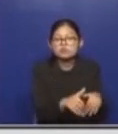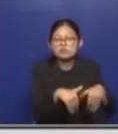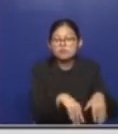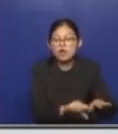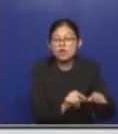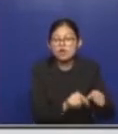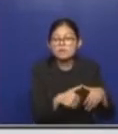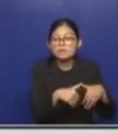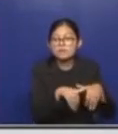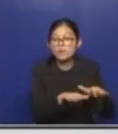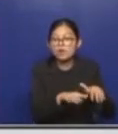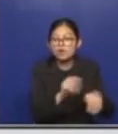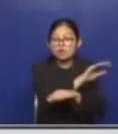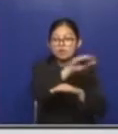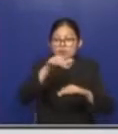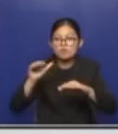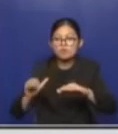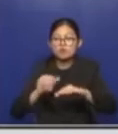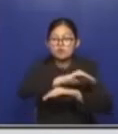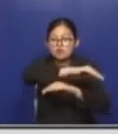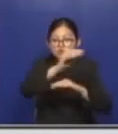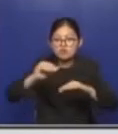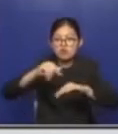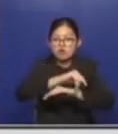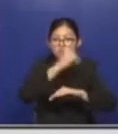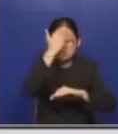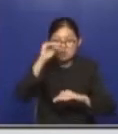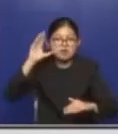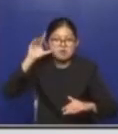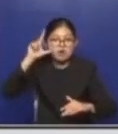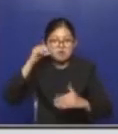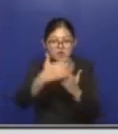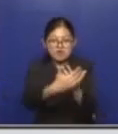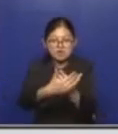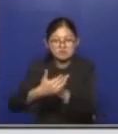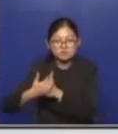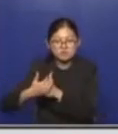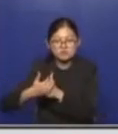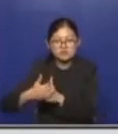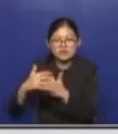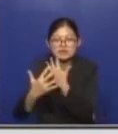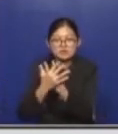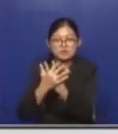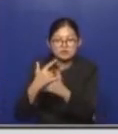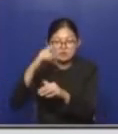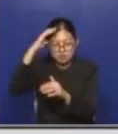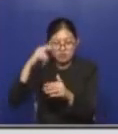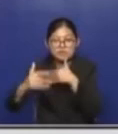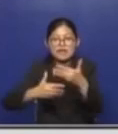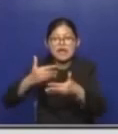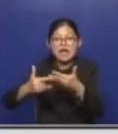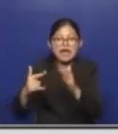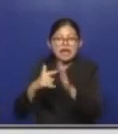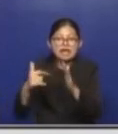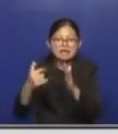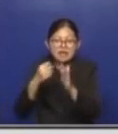ไว้อยู่บนดอยเพราะพ่อแม่ถูกดำเนินคดีเป็นผู้ต้องขังเรื่องยาเสพติดคดียาเสพติดผ